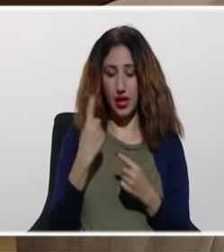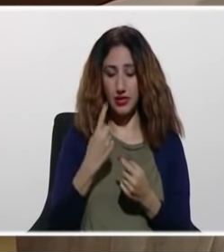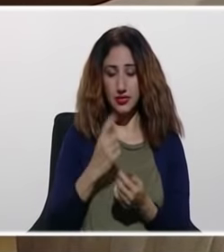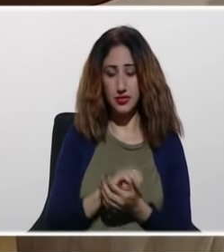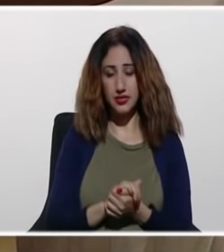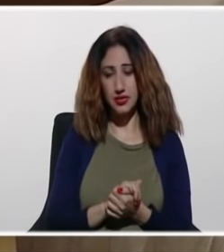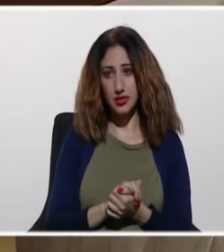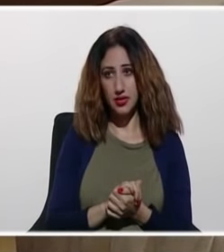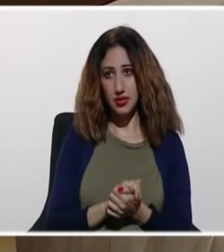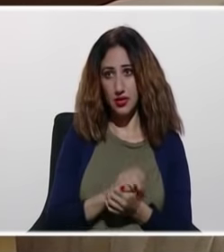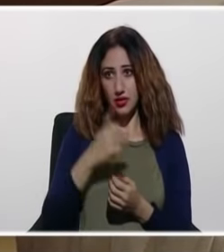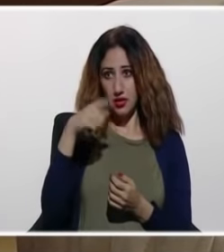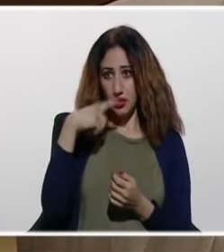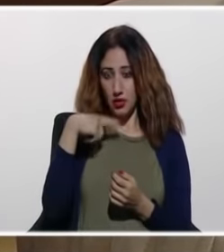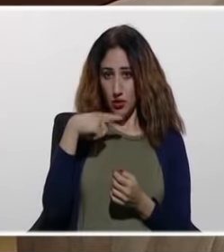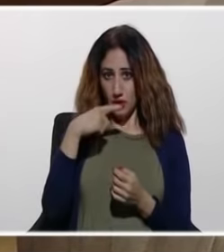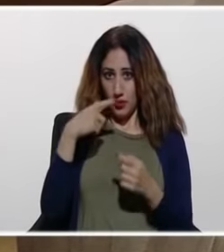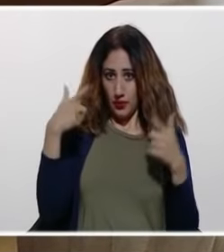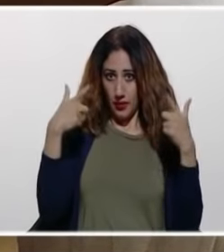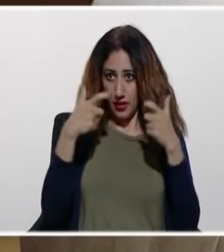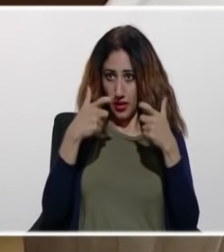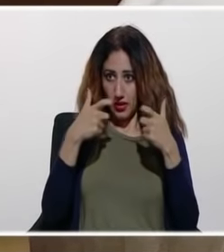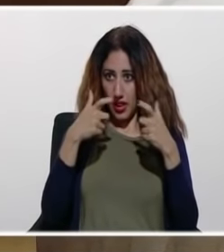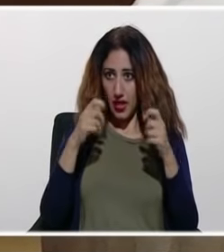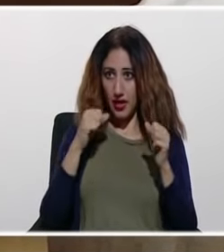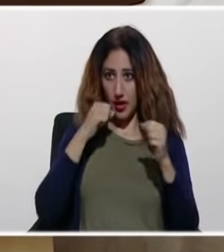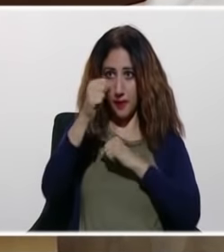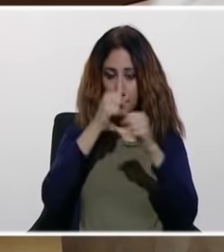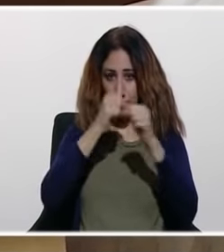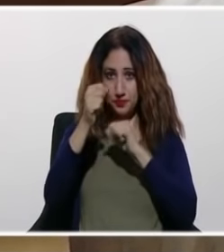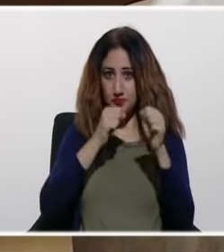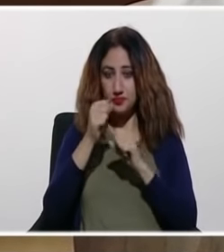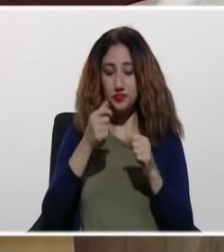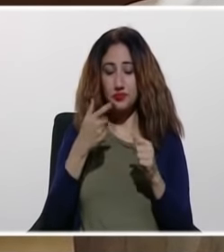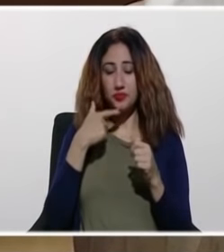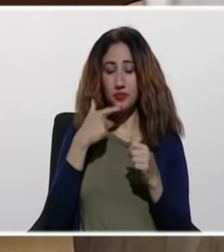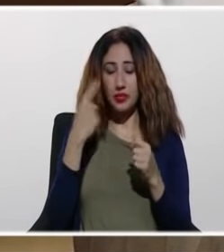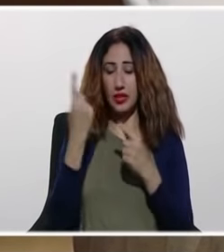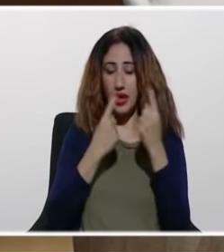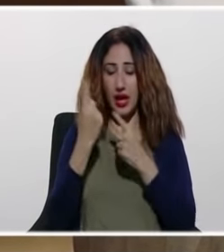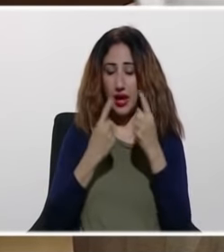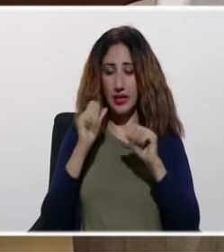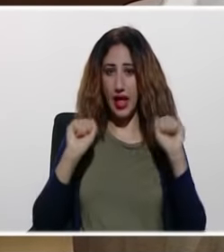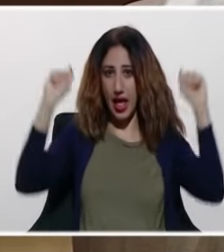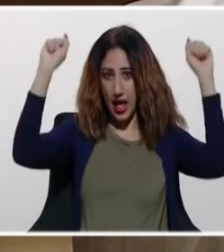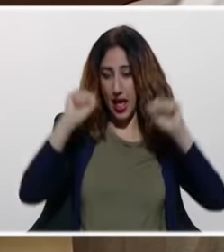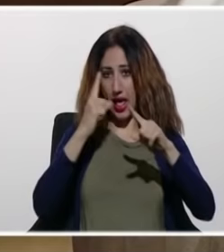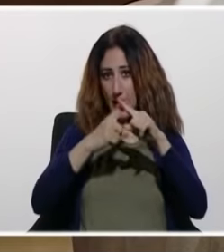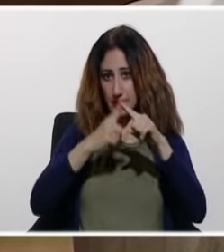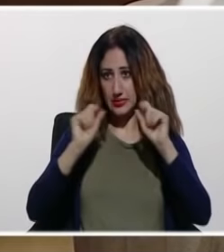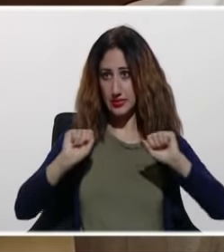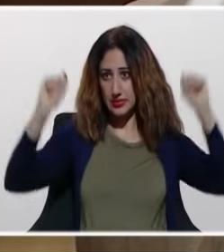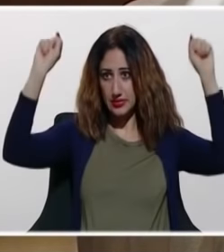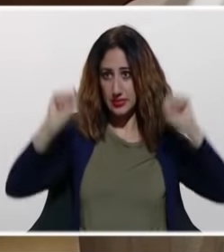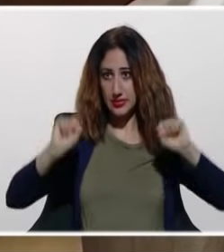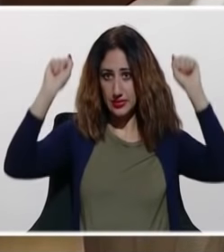في ايام كنت بلعب الالعاب القتاليه ان الحديد ده مثلا اللي بيلعب بيه يعني مخه بيتعامل